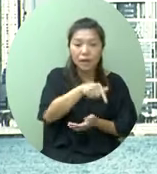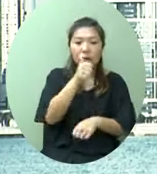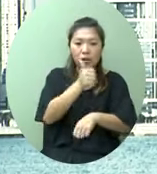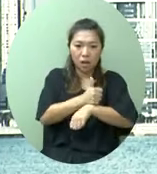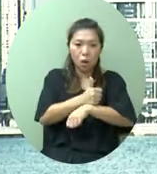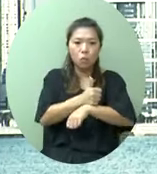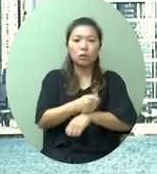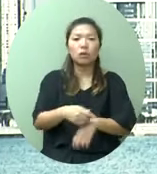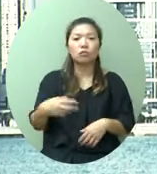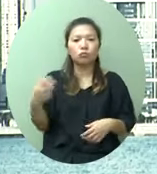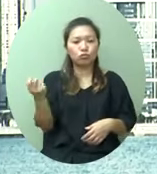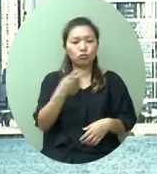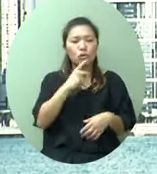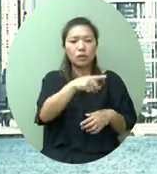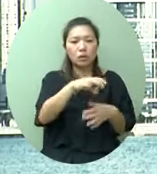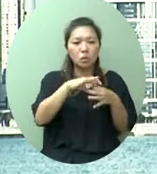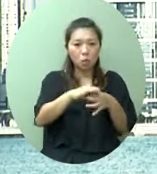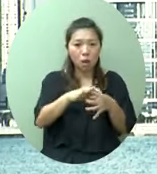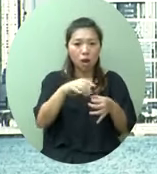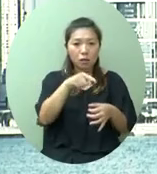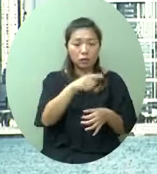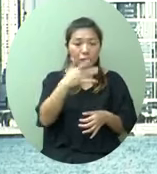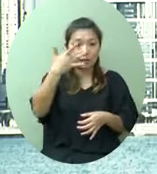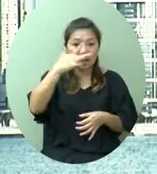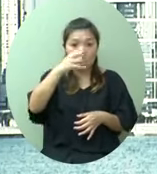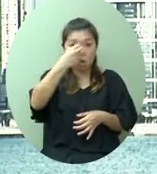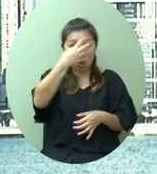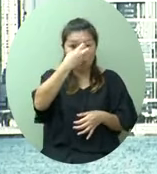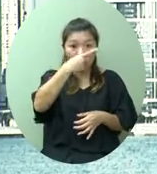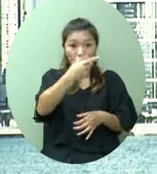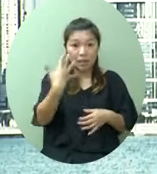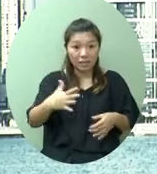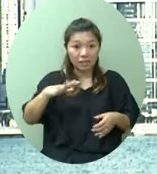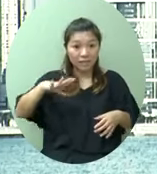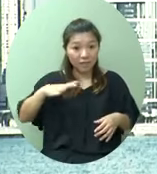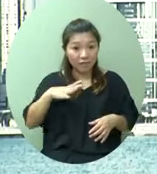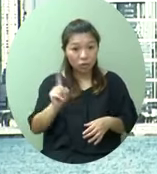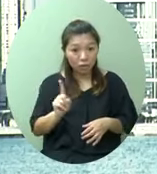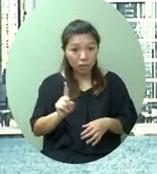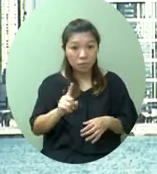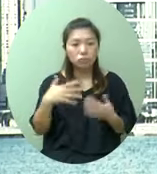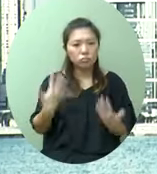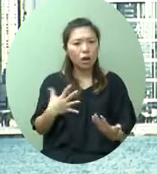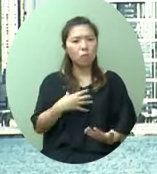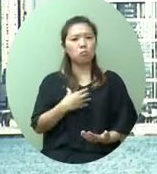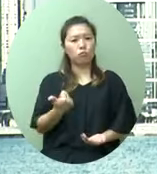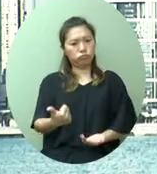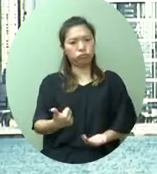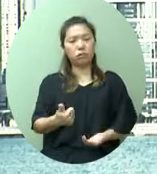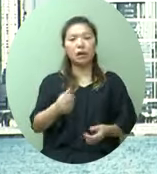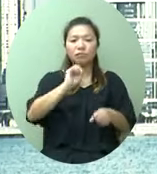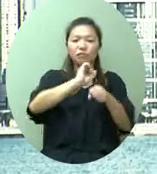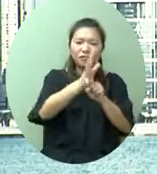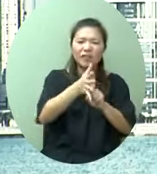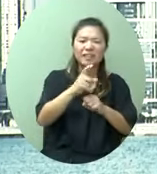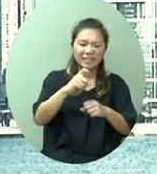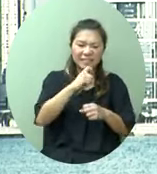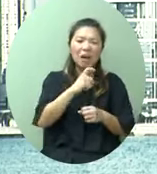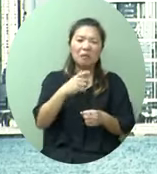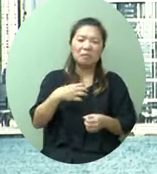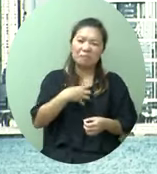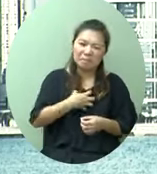再講多幾句咧，就是、事實上而家香港嘅處於個情況係非常之好嘅。當然係疫情仍然係困擾住大